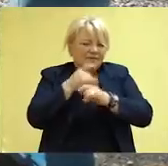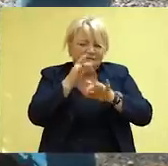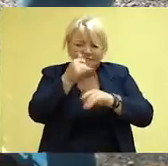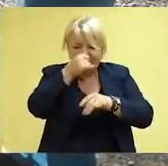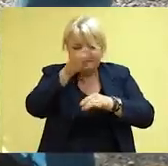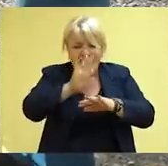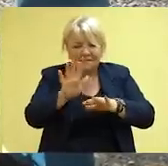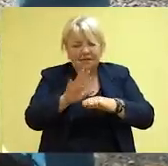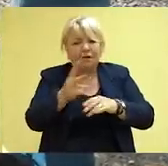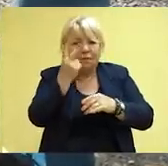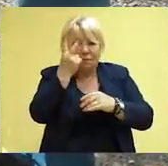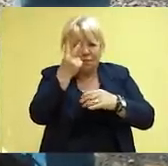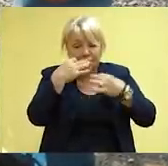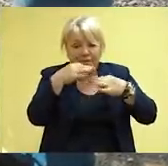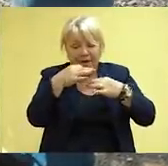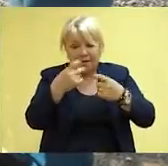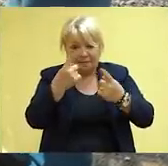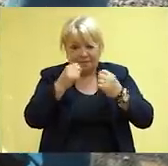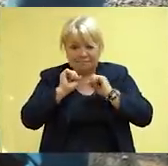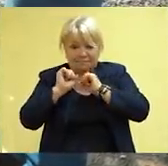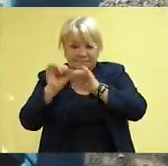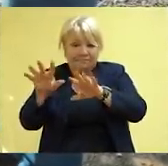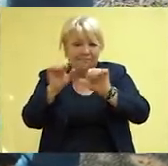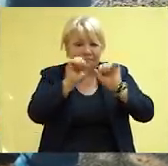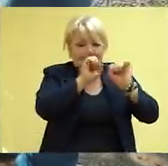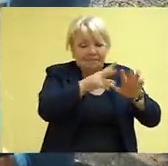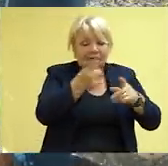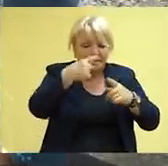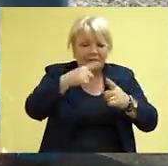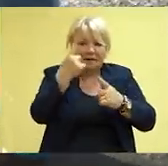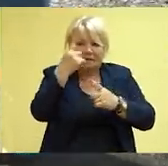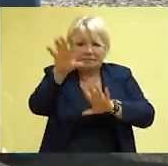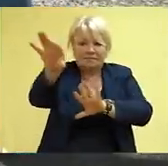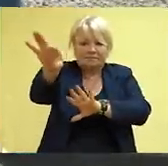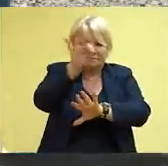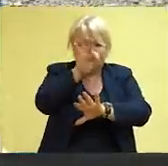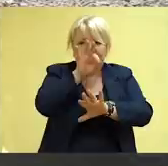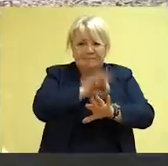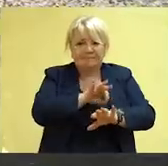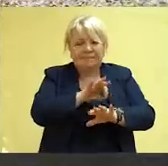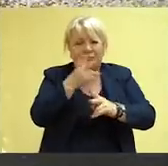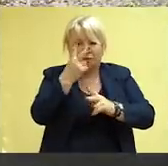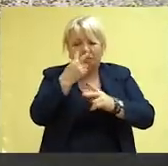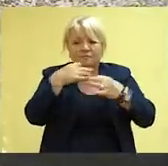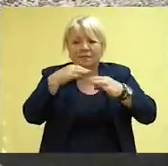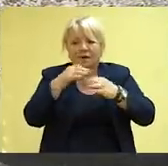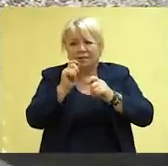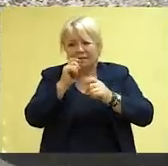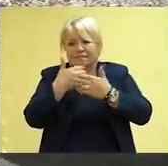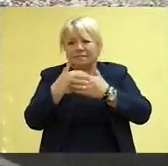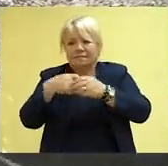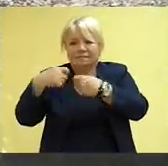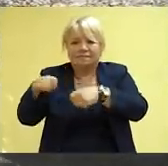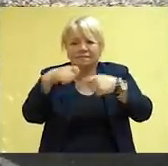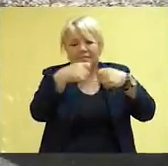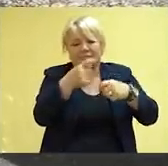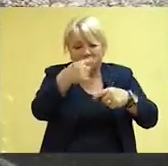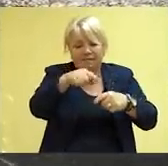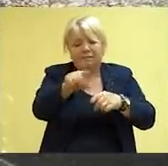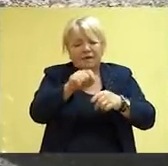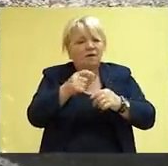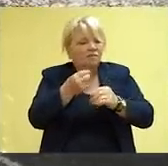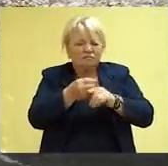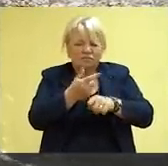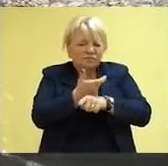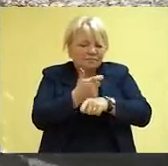რავი, ერთი სიტყვით ორი მანქანა დავთმია, სულ დამებრუნებინა ჯერ და მე უკვე გაკეთებოდა, გაკრასკოდა, მაგრამ ძალიან ბევრი დაჭდა რა,